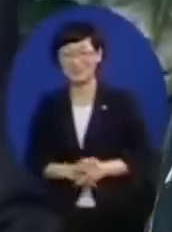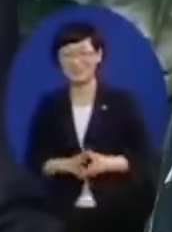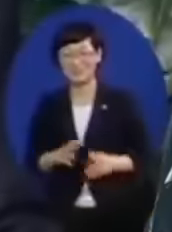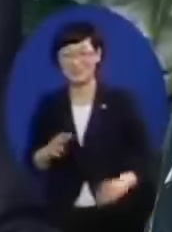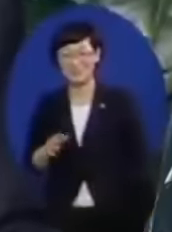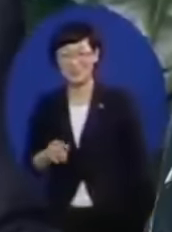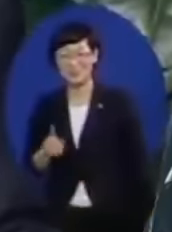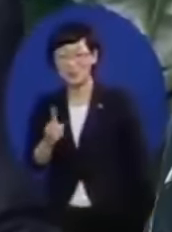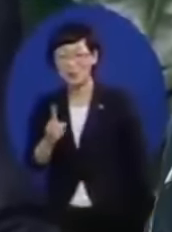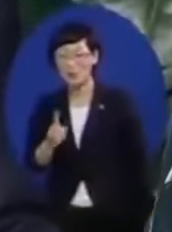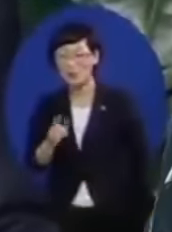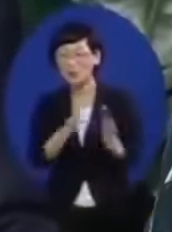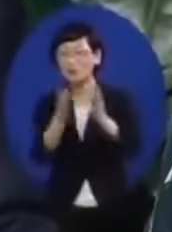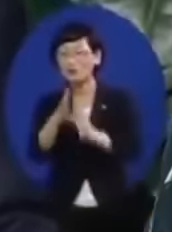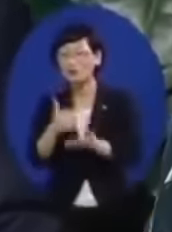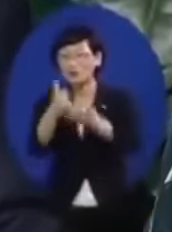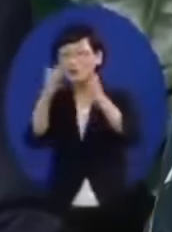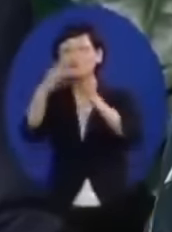예수님은 주인이에요.